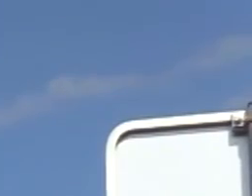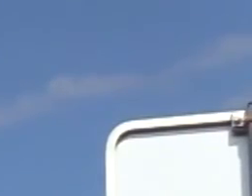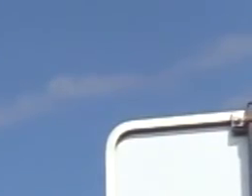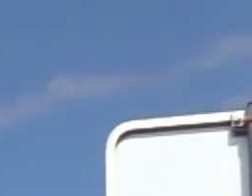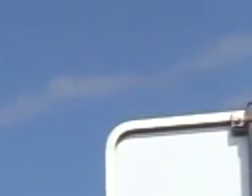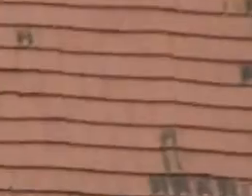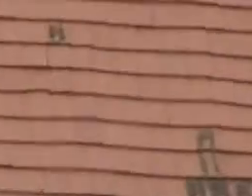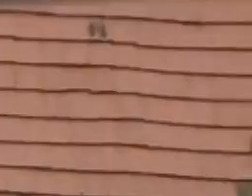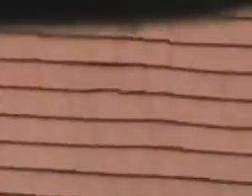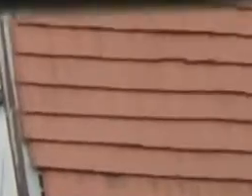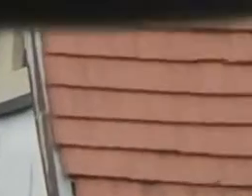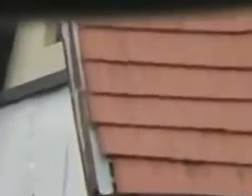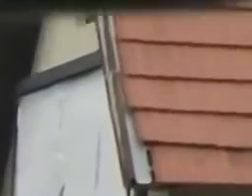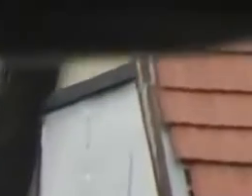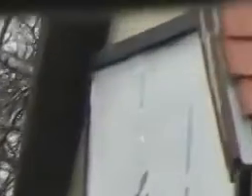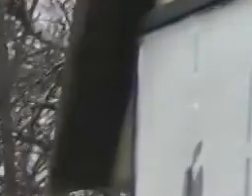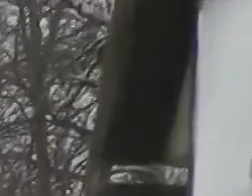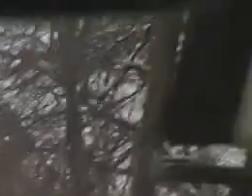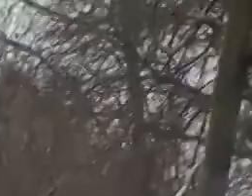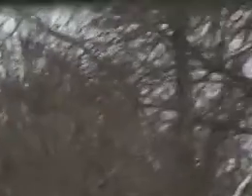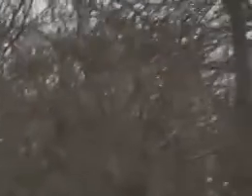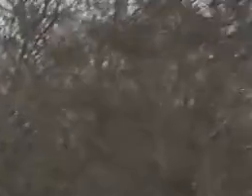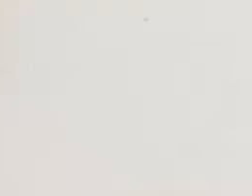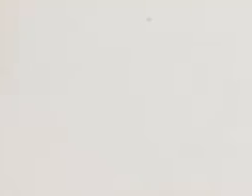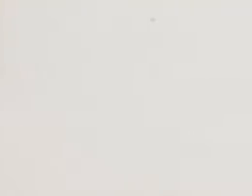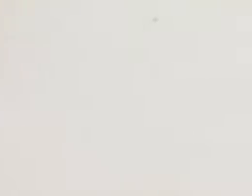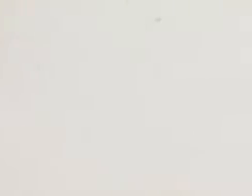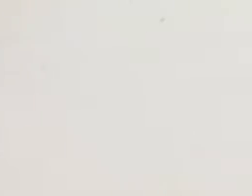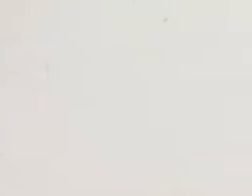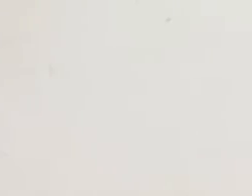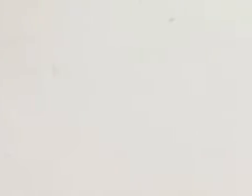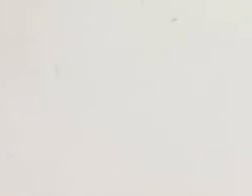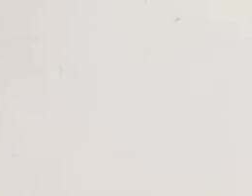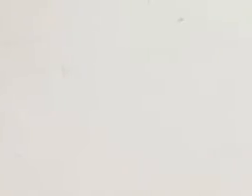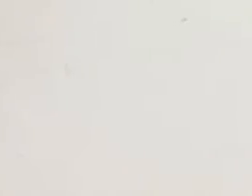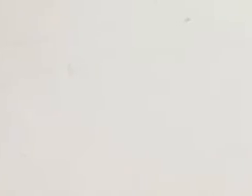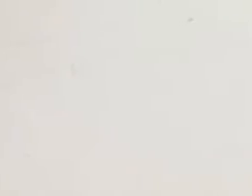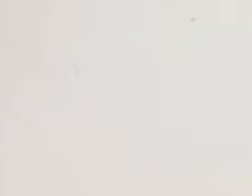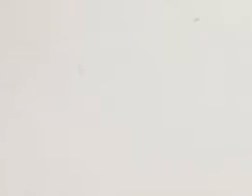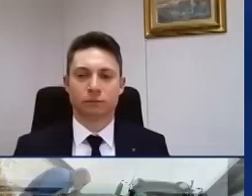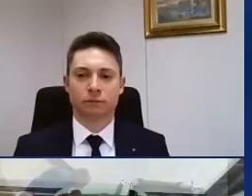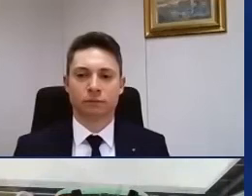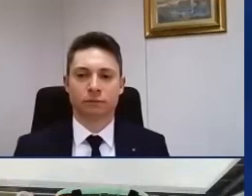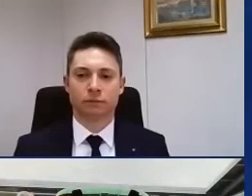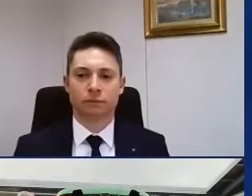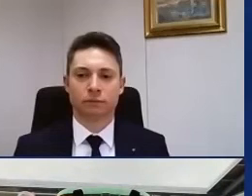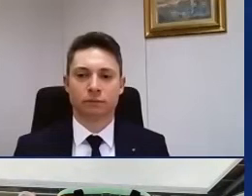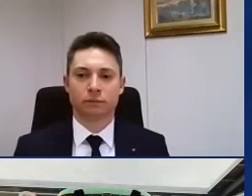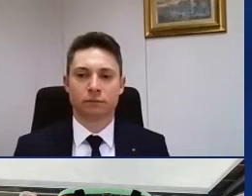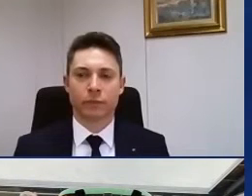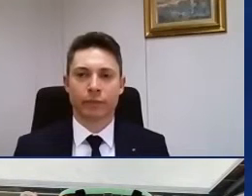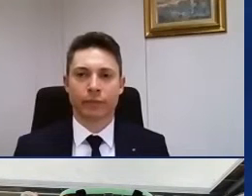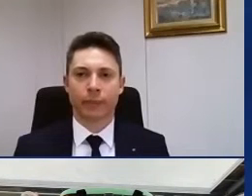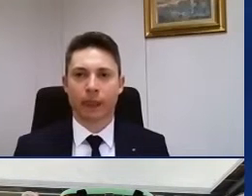Nigrad še postrežejo z informacijami in pogojih za izvajanje zimske službe. Akcijo za posip se izvede, ko